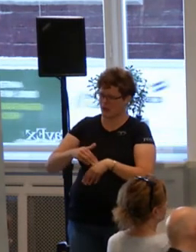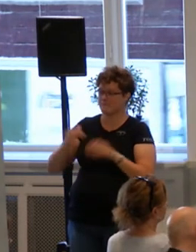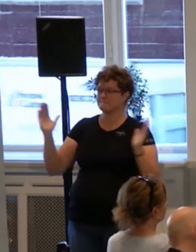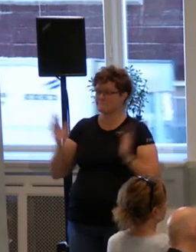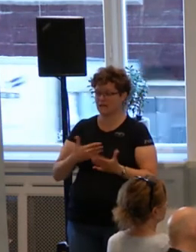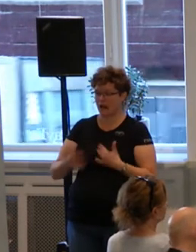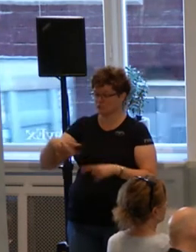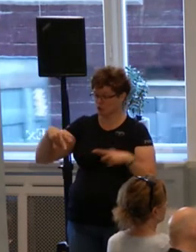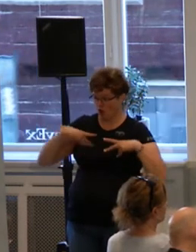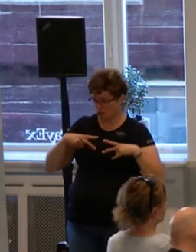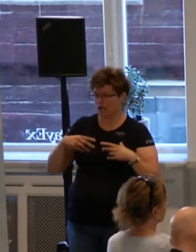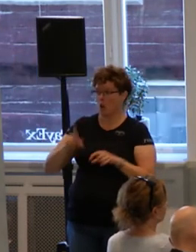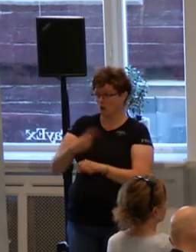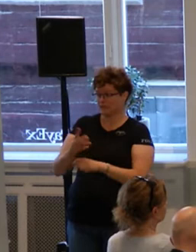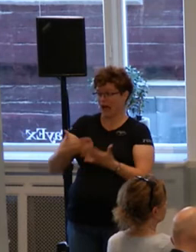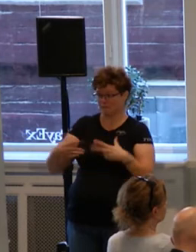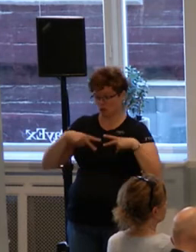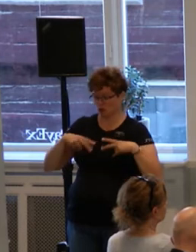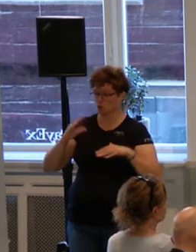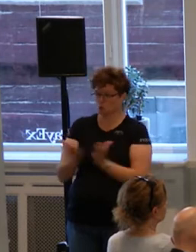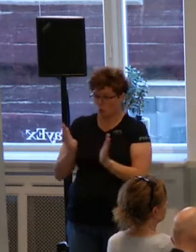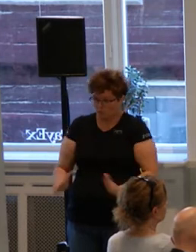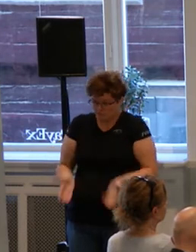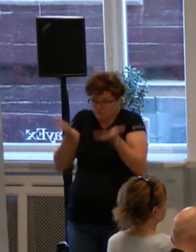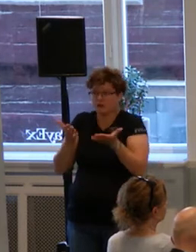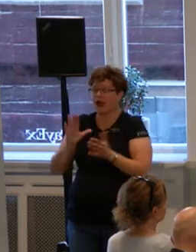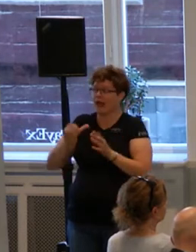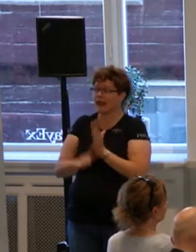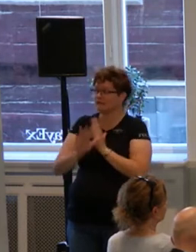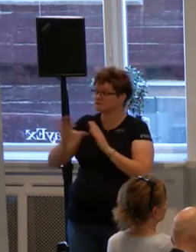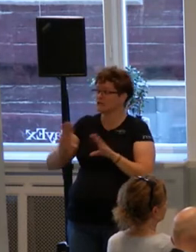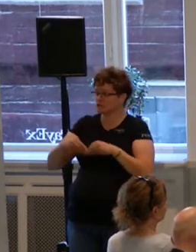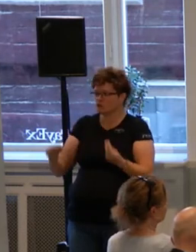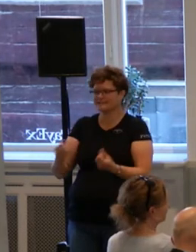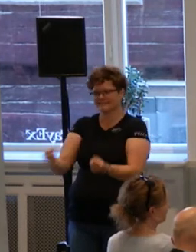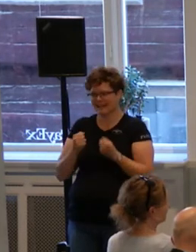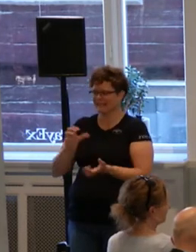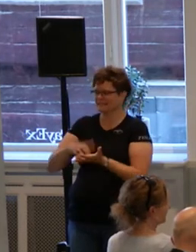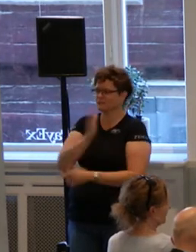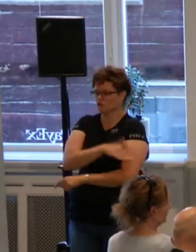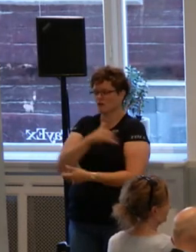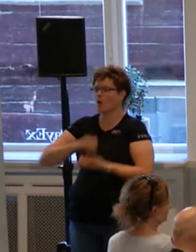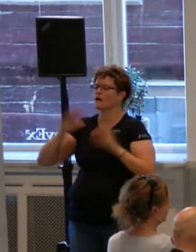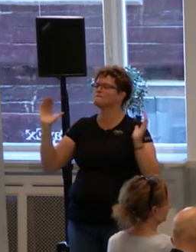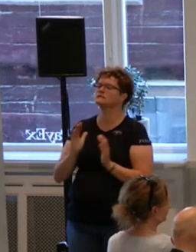arbetslösheten, långtidsarbetslösheten, lyfta skolorna och elevernas resultat, stärka samhällsservicen och